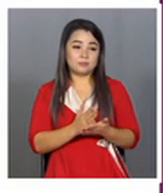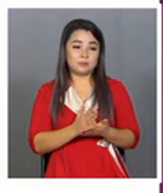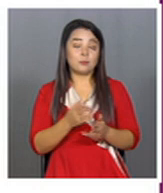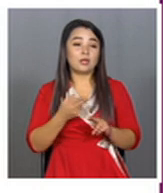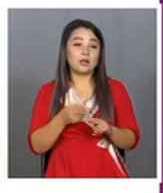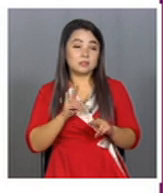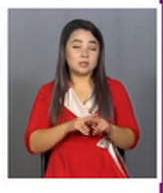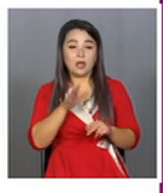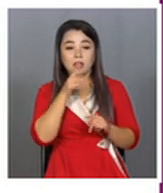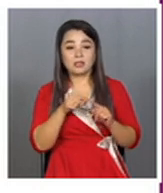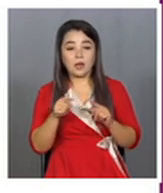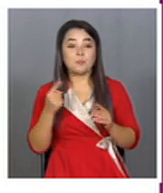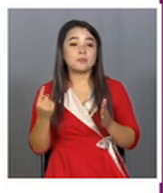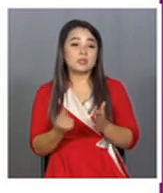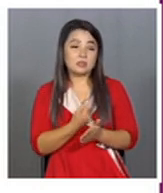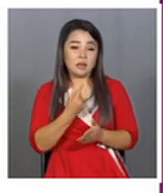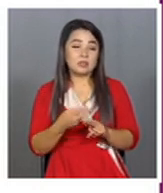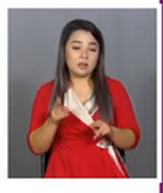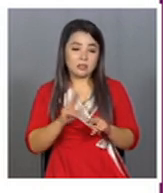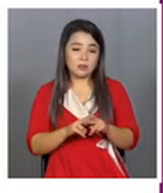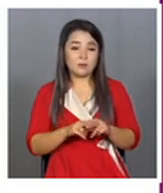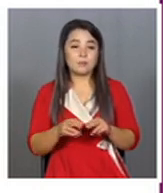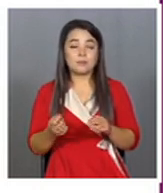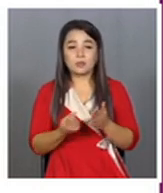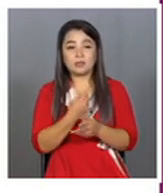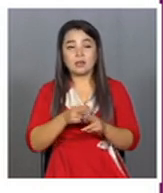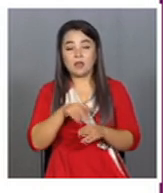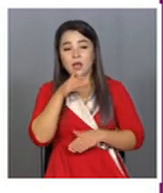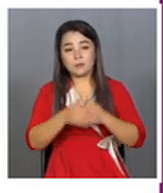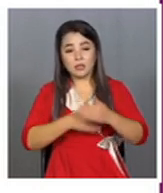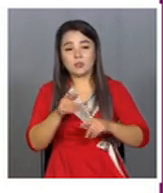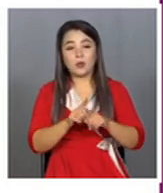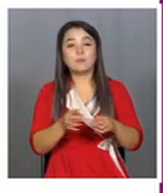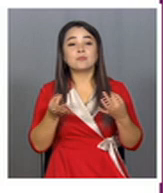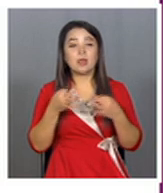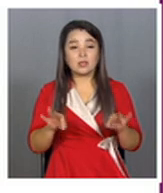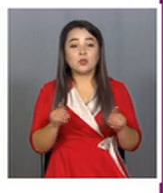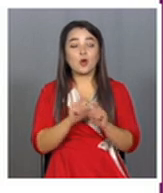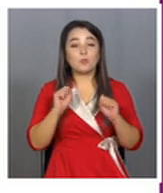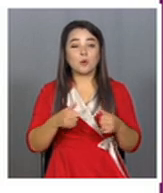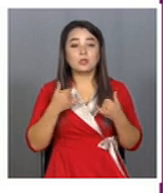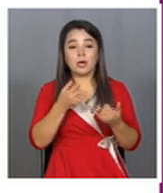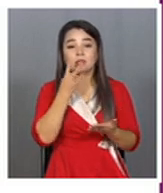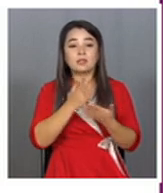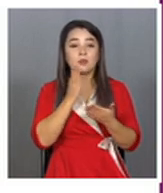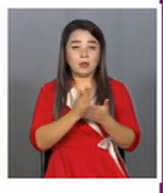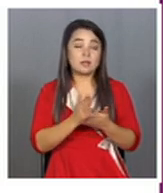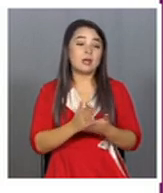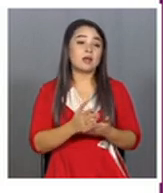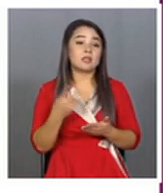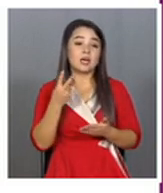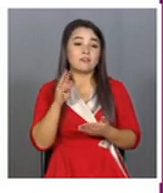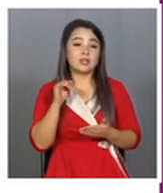Оның кезінде алғаш рет мерзімді басылымдар еркіндігін негіздеуге мүмкіндік алды. II